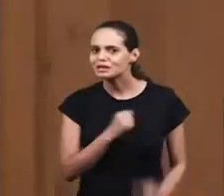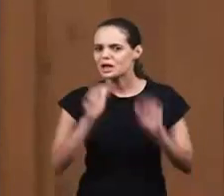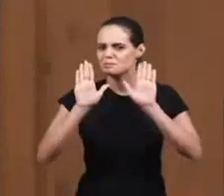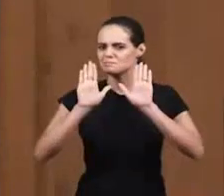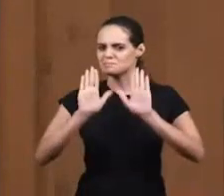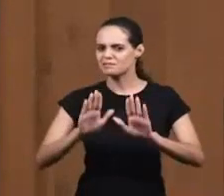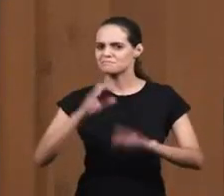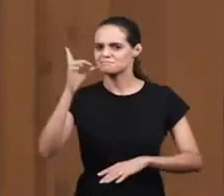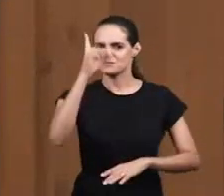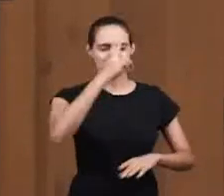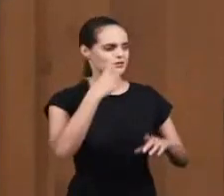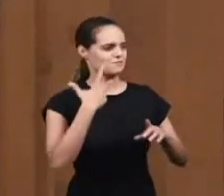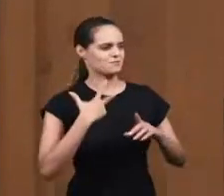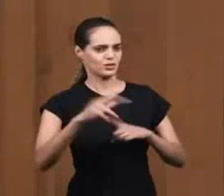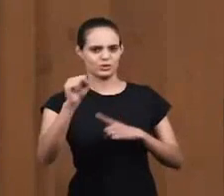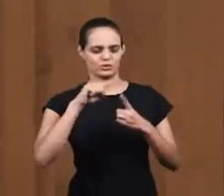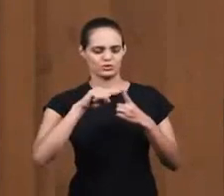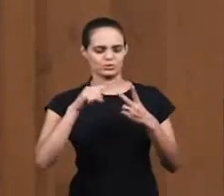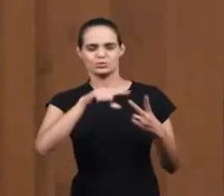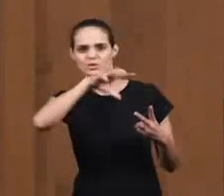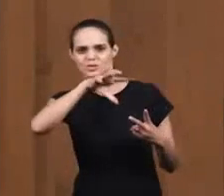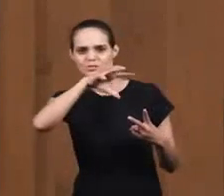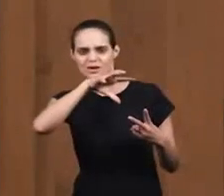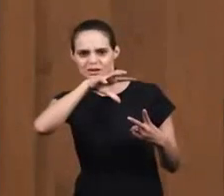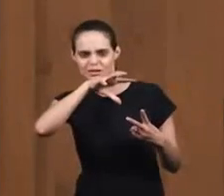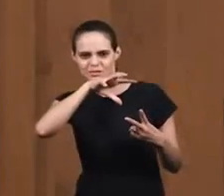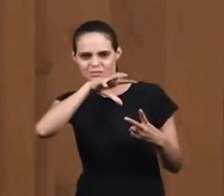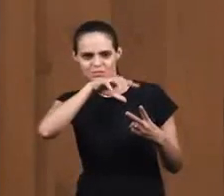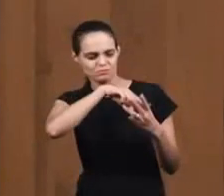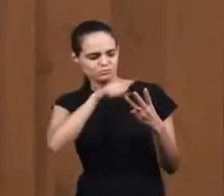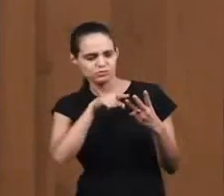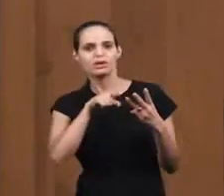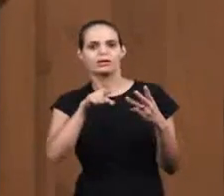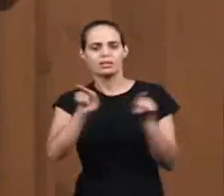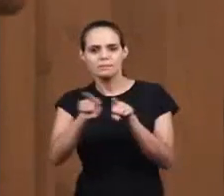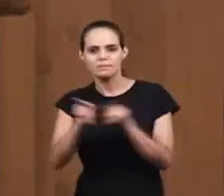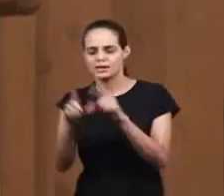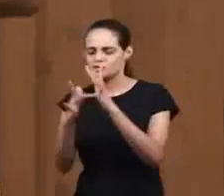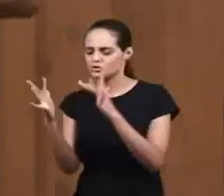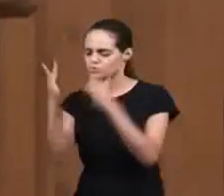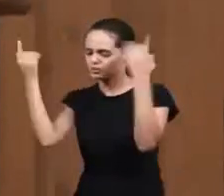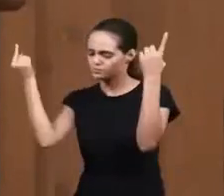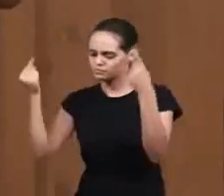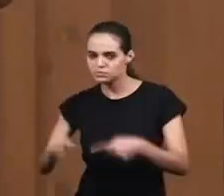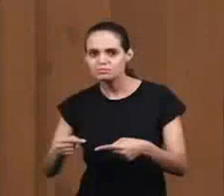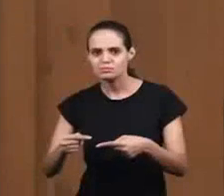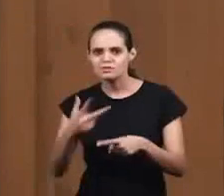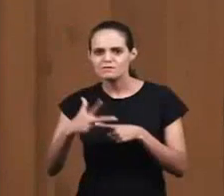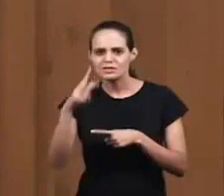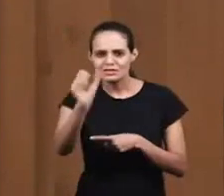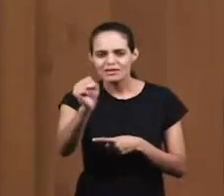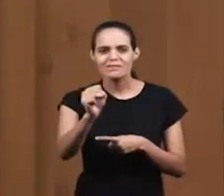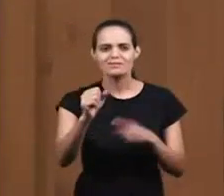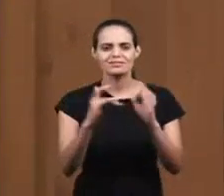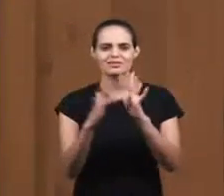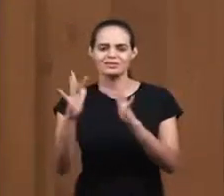das Erlösungsprojekt Gottes für den Menschen vollbringen konnte. Aber auf dieselbe Art, wie David siegreich war,